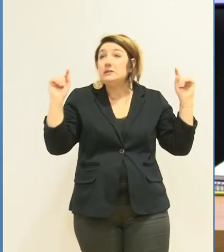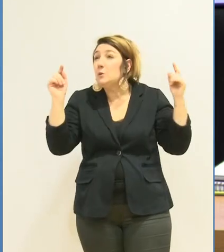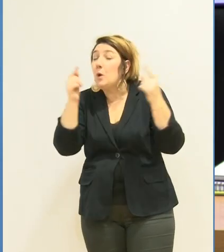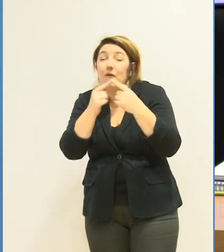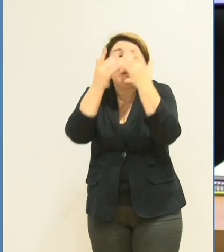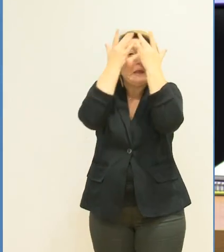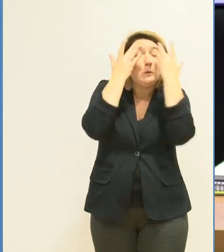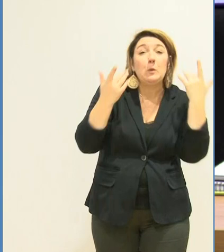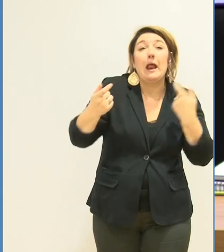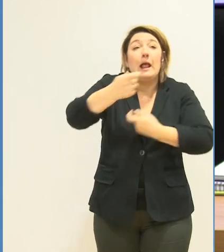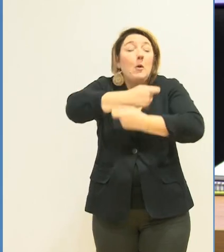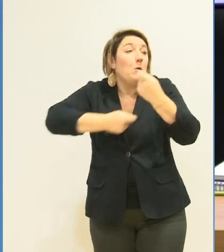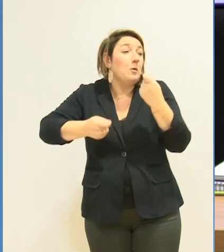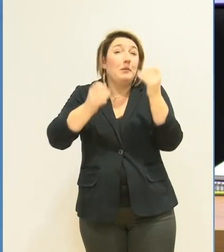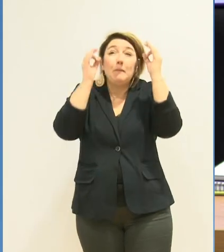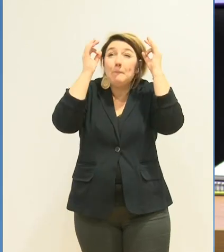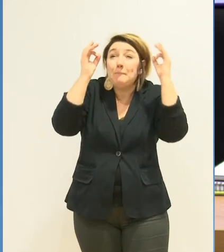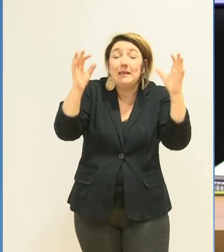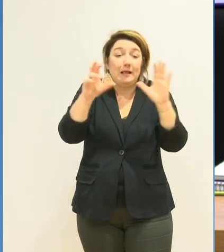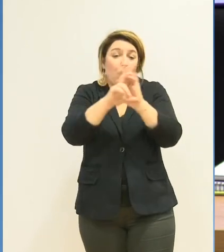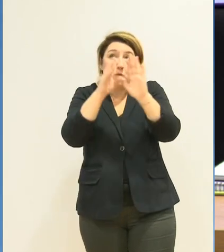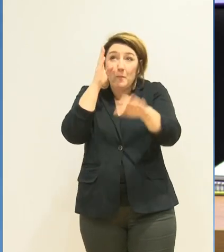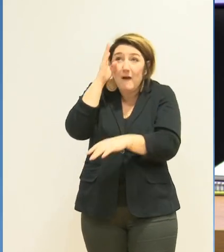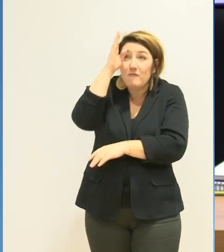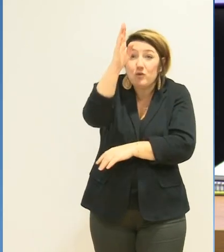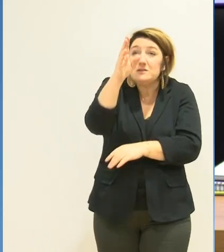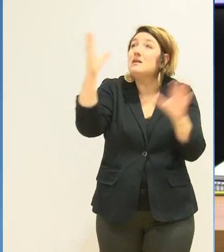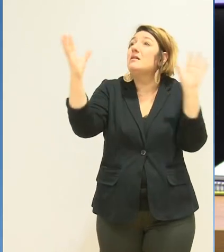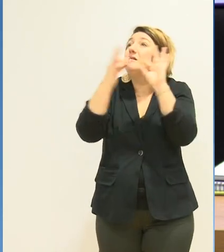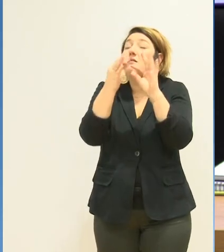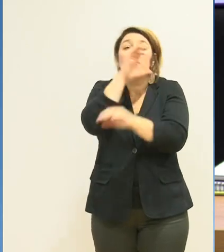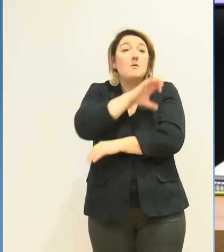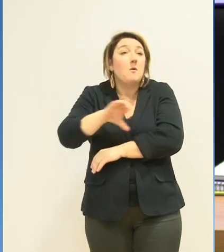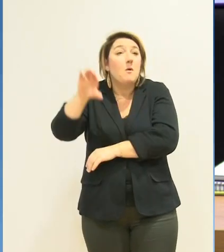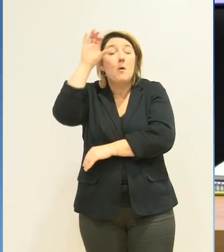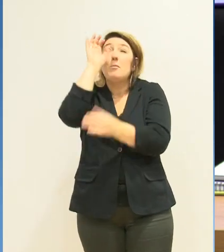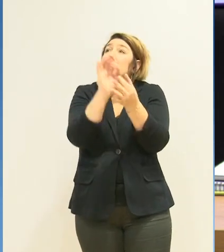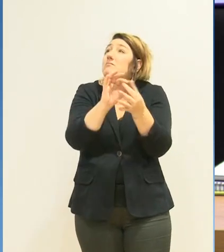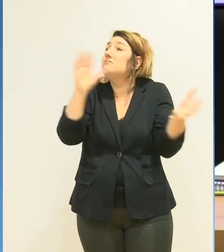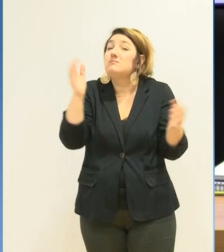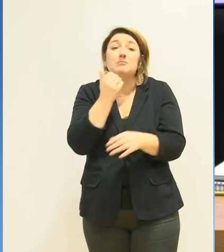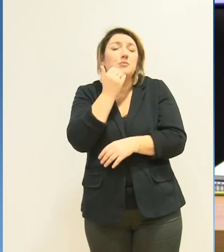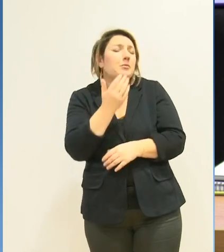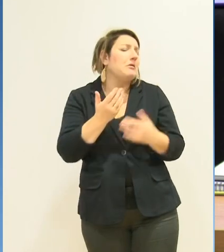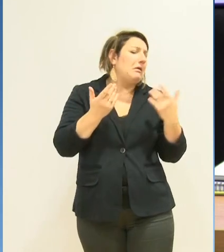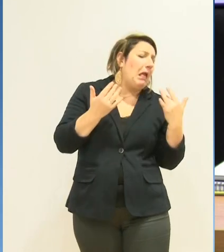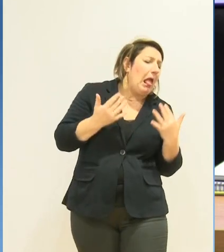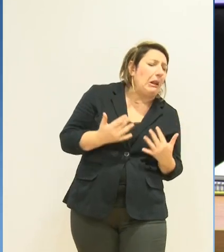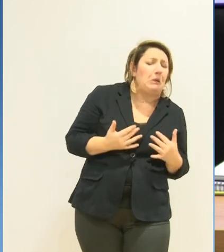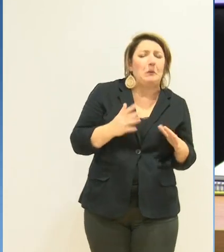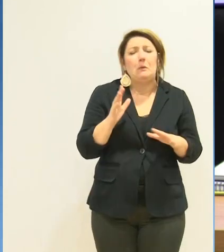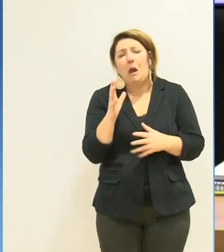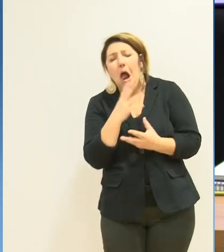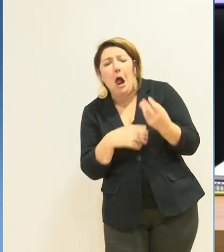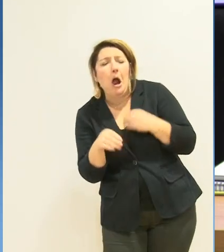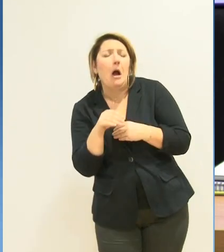grenoble s'inscrit dans l'europe ne peut pas y avoir de petits calculs de petites combines